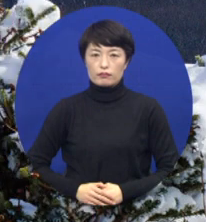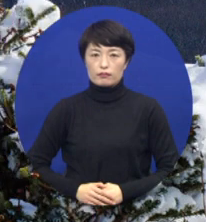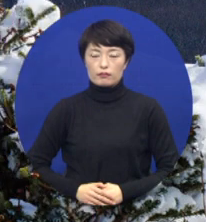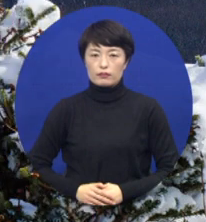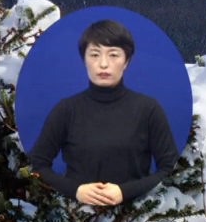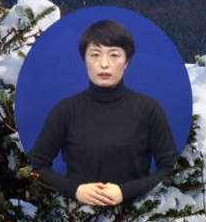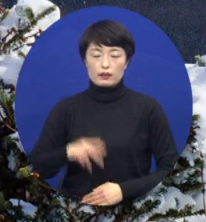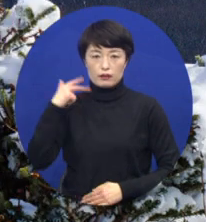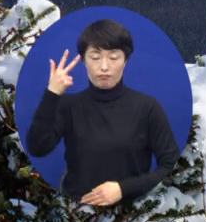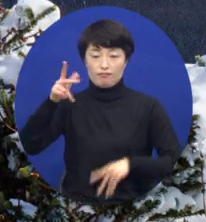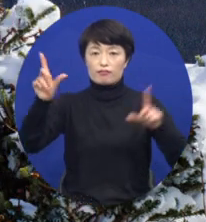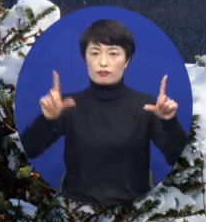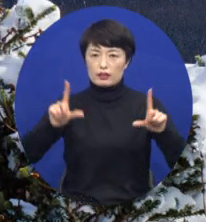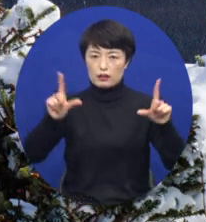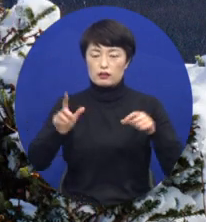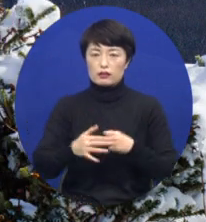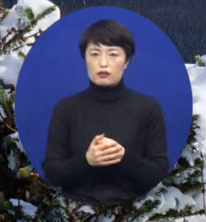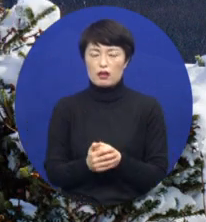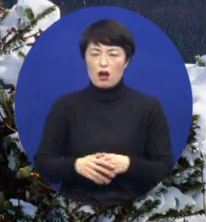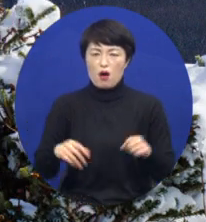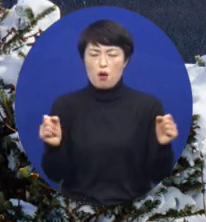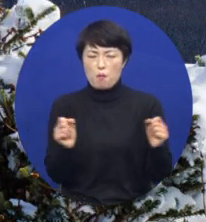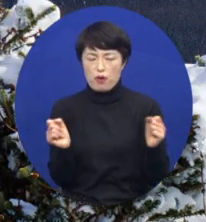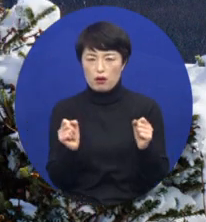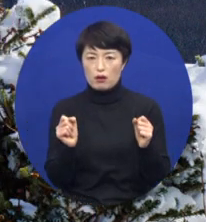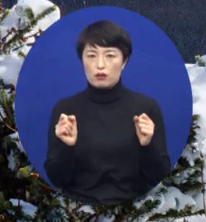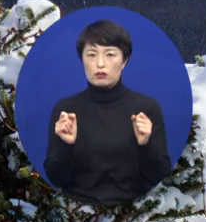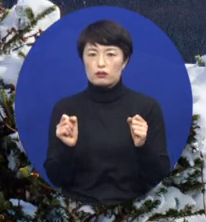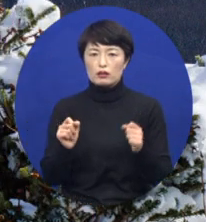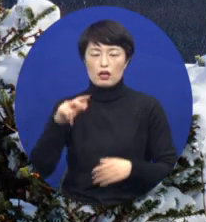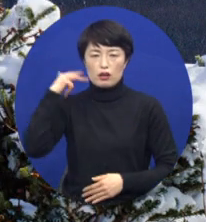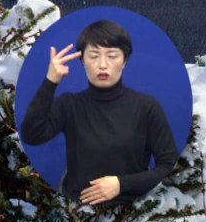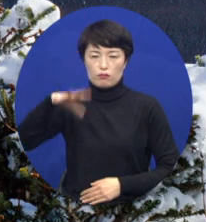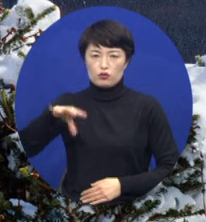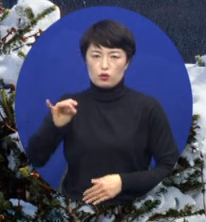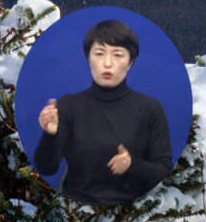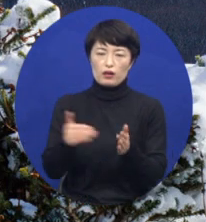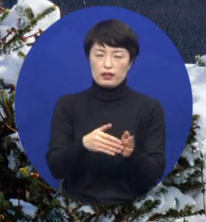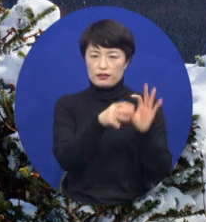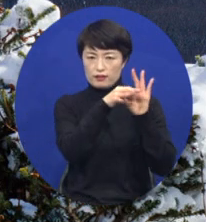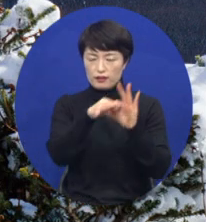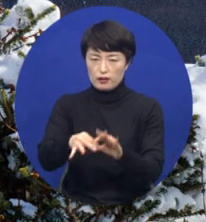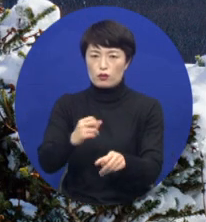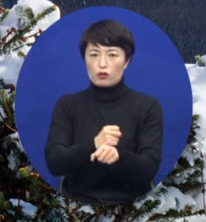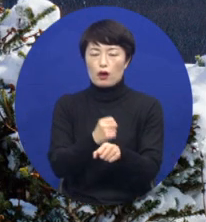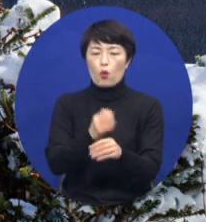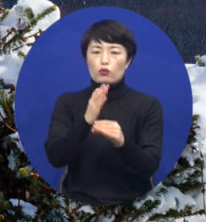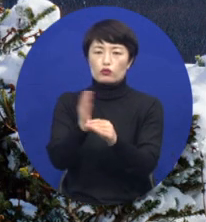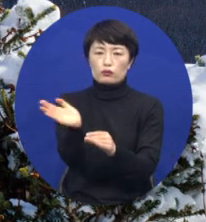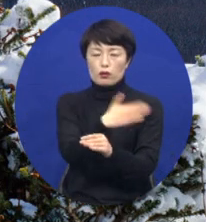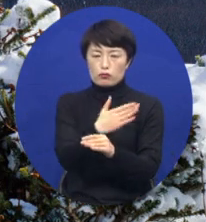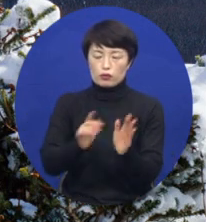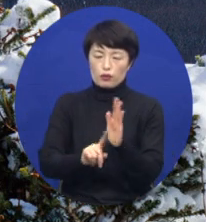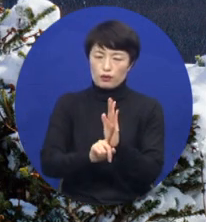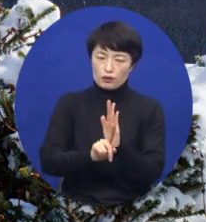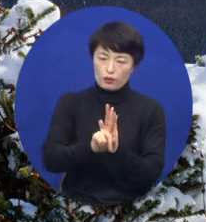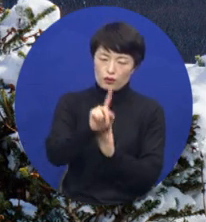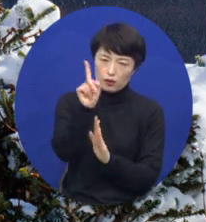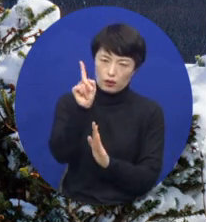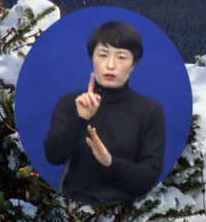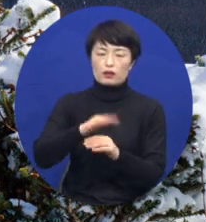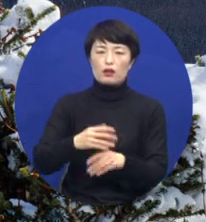주간 날씨 입니다 이 매서운 강추위 는 다음주 초반까지 이어지게 있고요 중반부터는 낮 기온이 오르면서 평년기온을